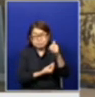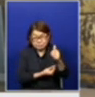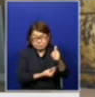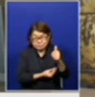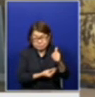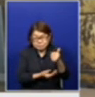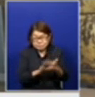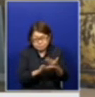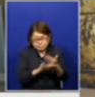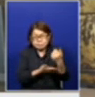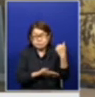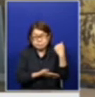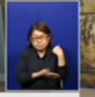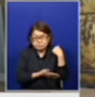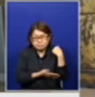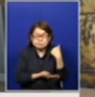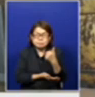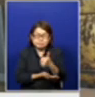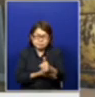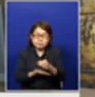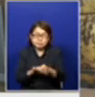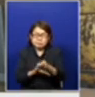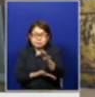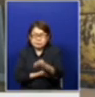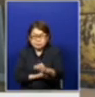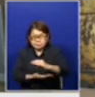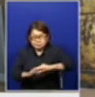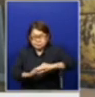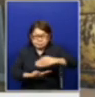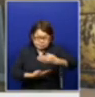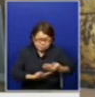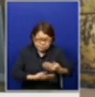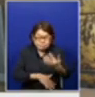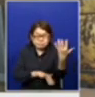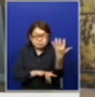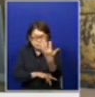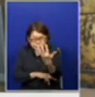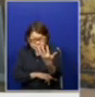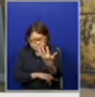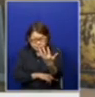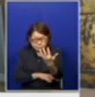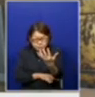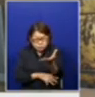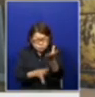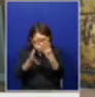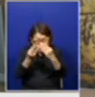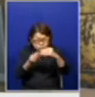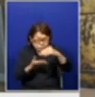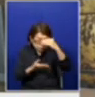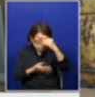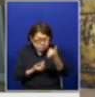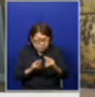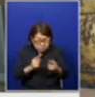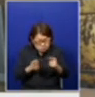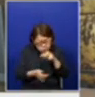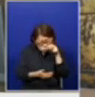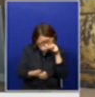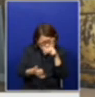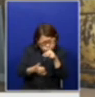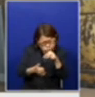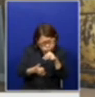อร์แล้วให้ลูกเรียนทางไกลได้แต่ต้องเฝ้านะครับเผลอๆก็ไปดูเรื่องอื่นผมไปแจกแอลกอฮอล์กับหน้าก